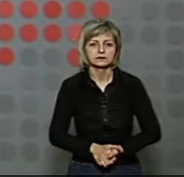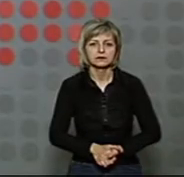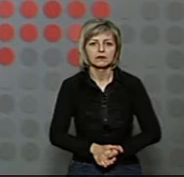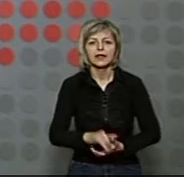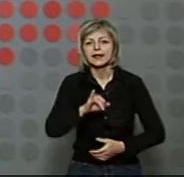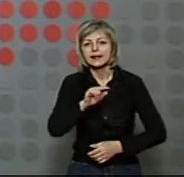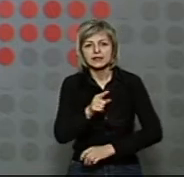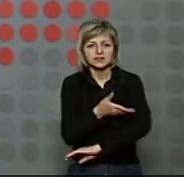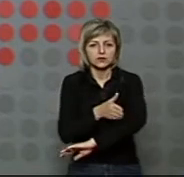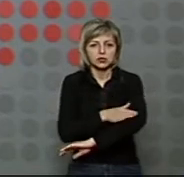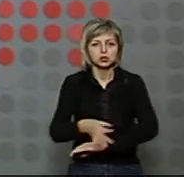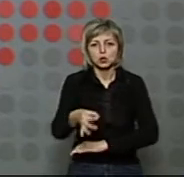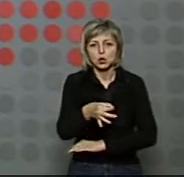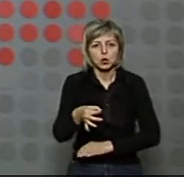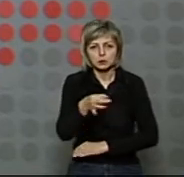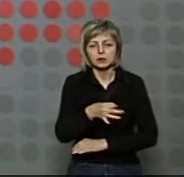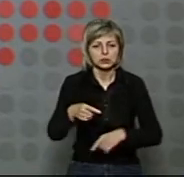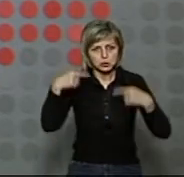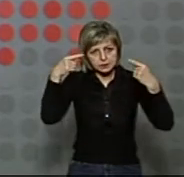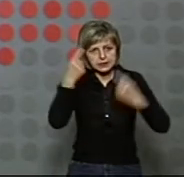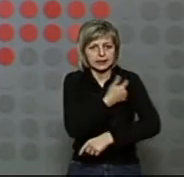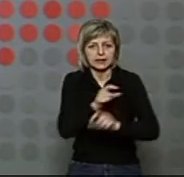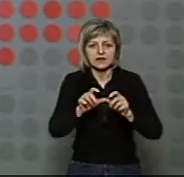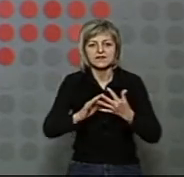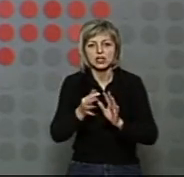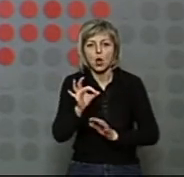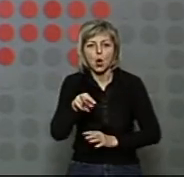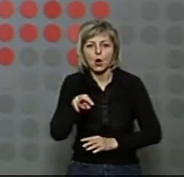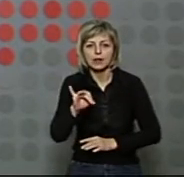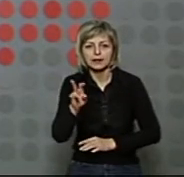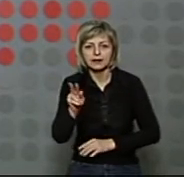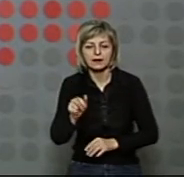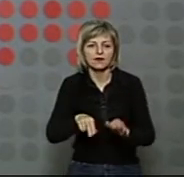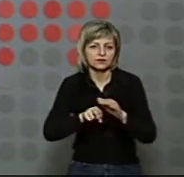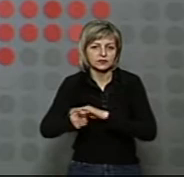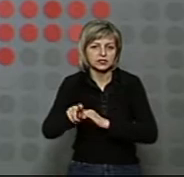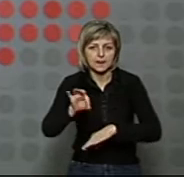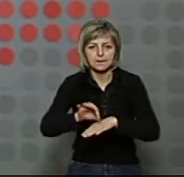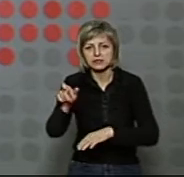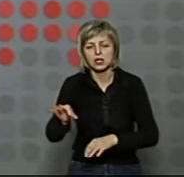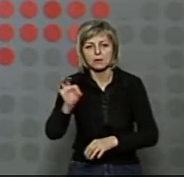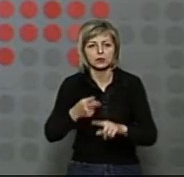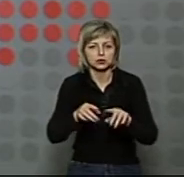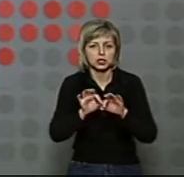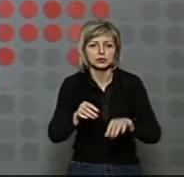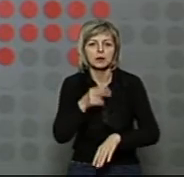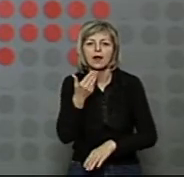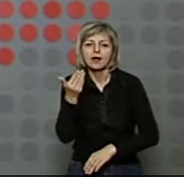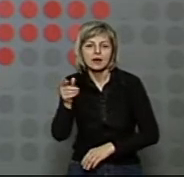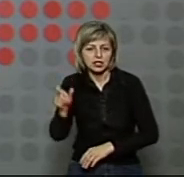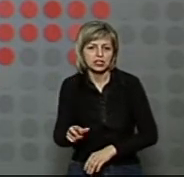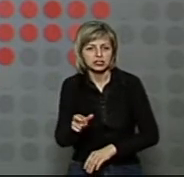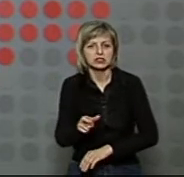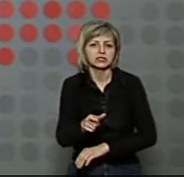З Волинської обласної психіатричної лікарні, що в селищі Улика, втік пацієнт. Про це Суспільному розповіла речниця поліції Волині